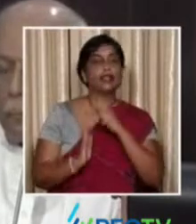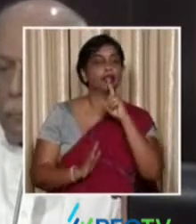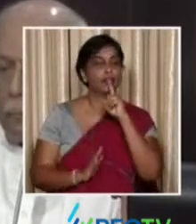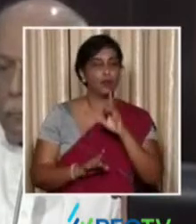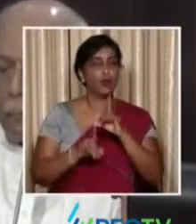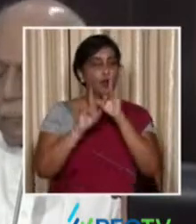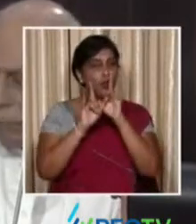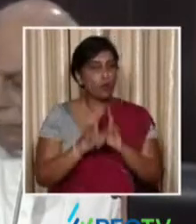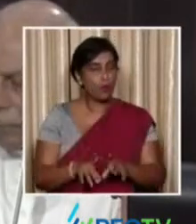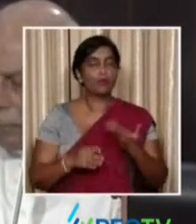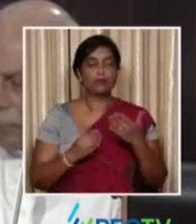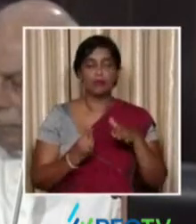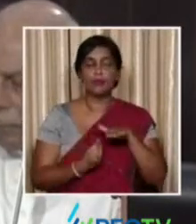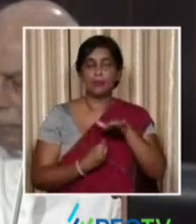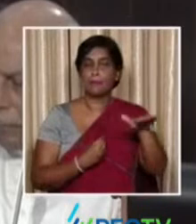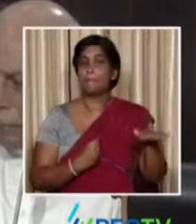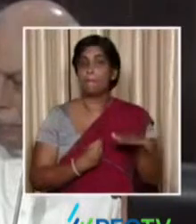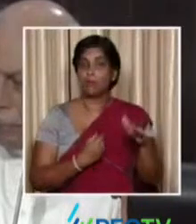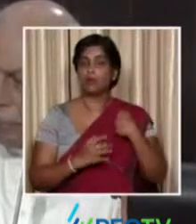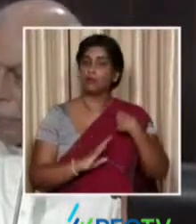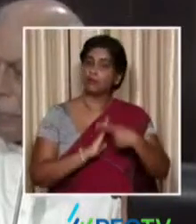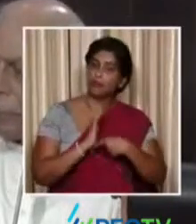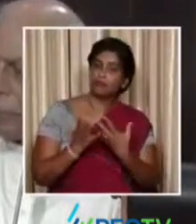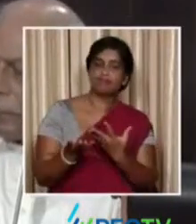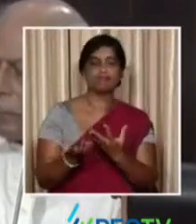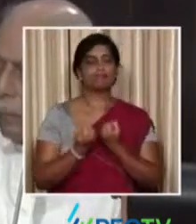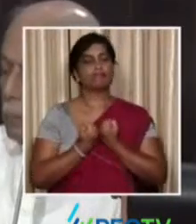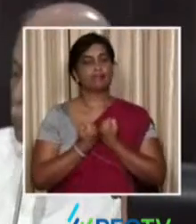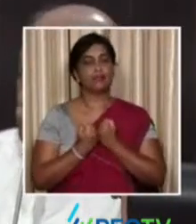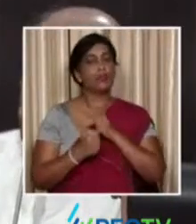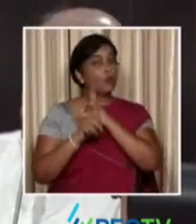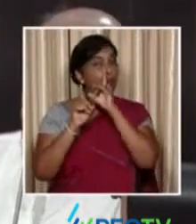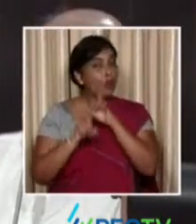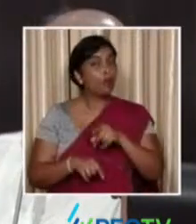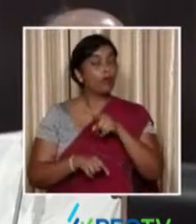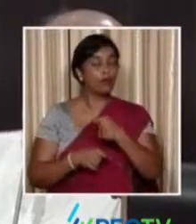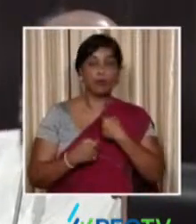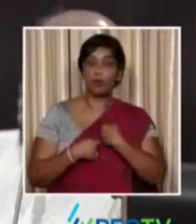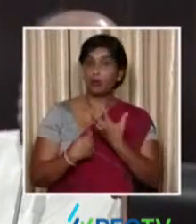ඔන්න ඔහොම පසුබිමක තමයි මම මේ රට බාරගත්තේ. ඒ වෙලාවේ මම